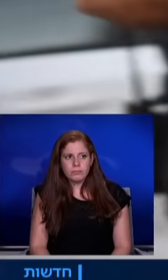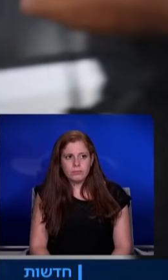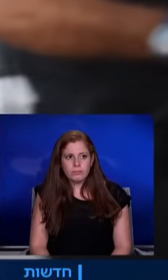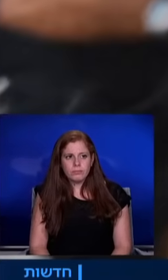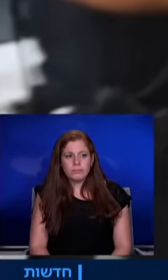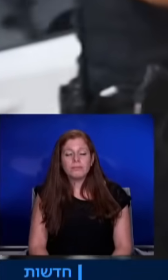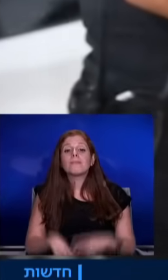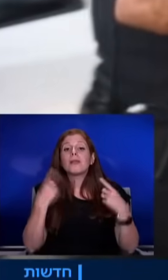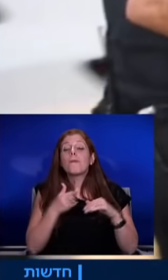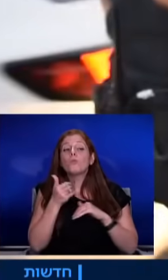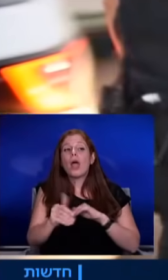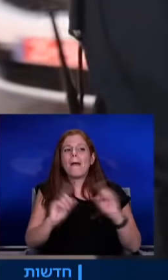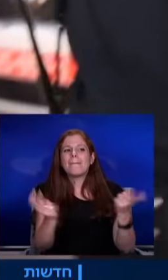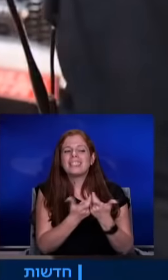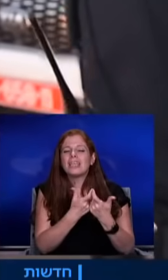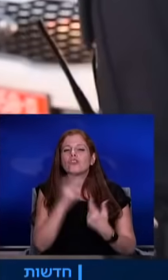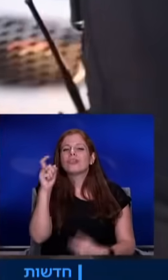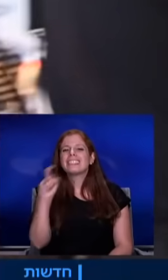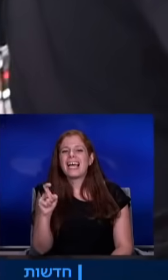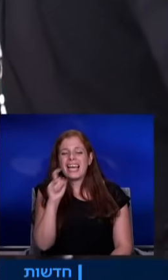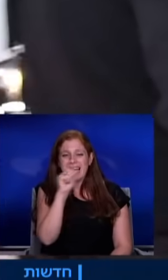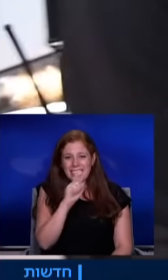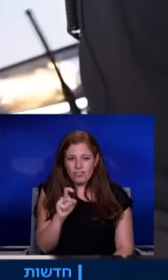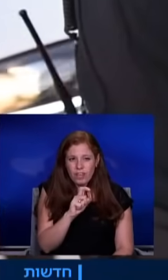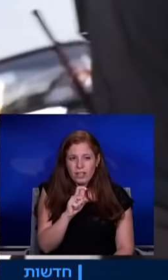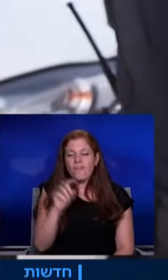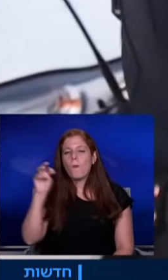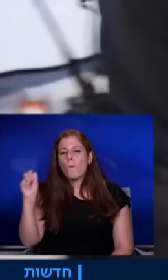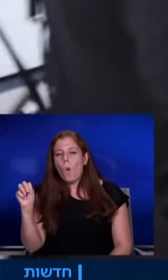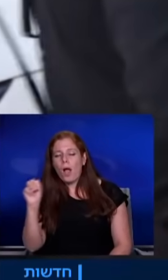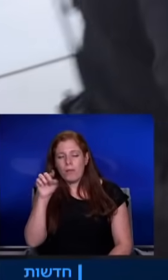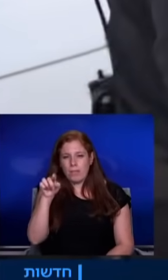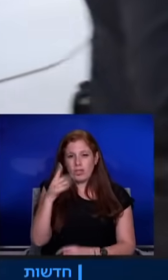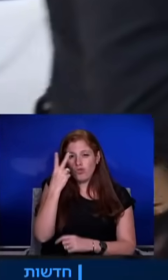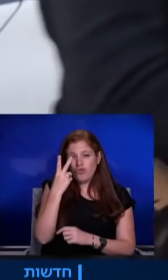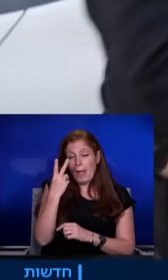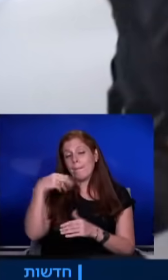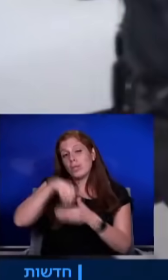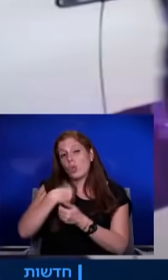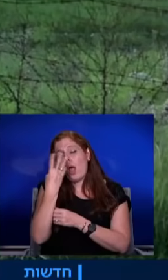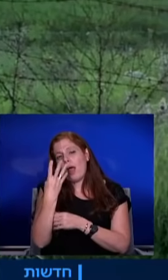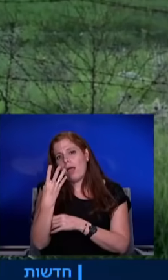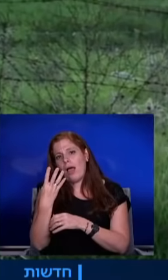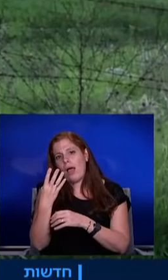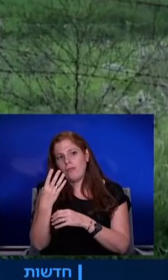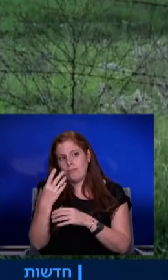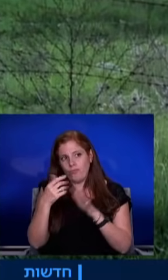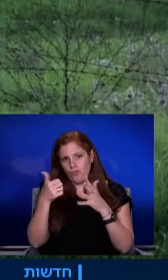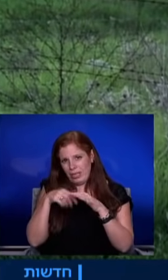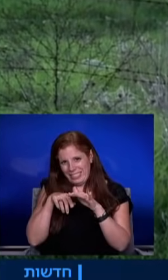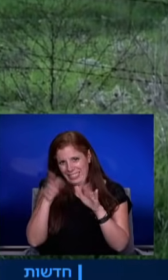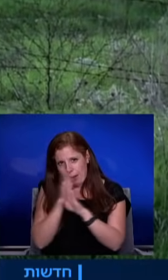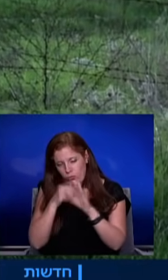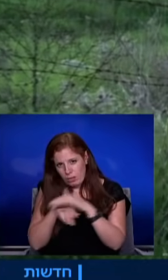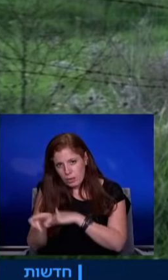ביום שלאחר מעצרם של זכריה זביידי ומוחמד ארדה, שניים מארבעת האסירים הנמלטים שנעצרו, ביחידת מרעול, יחידת